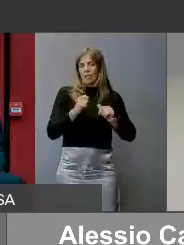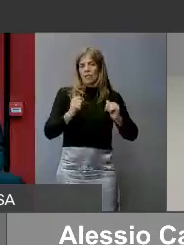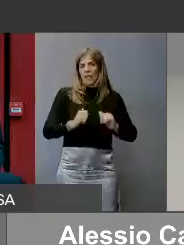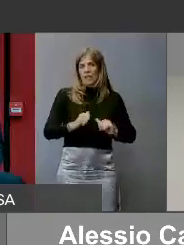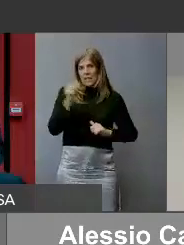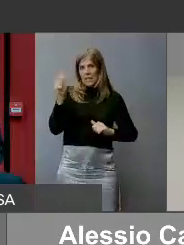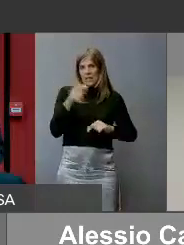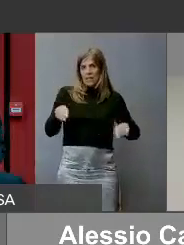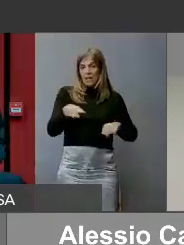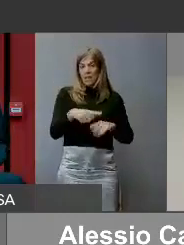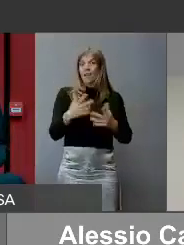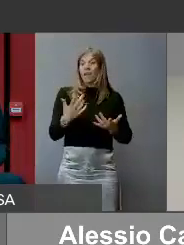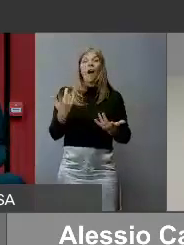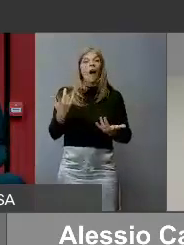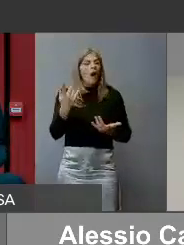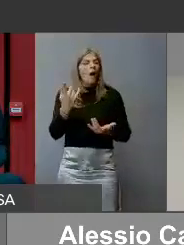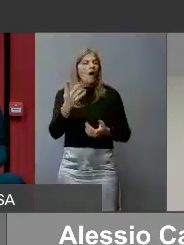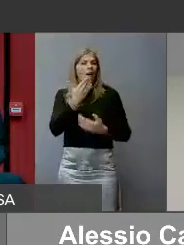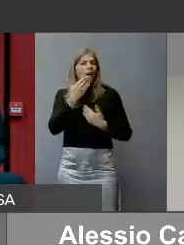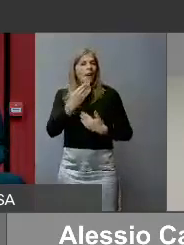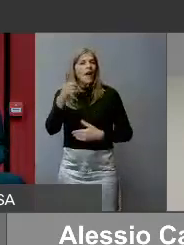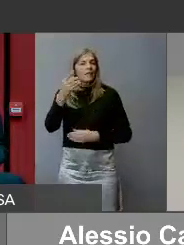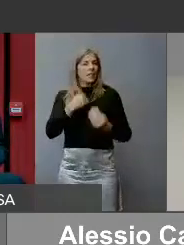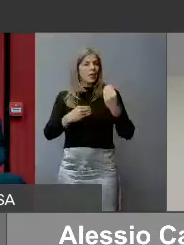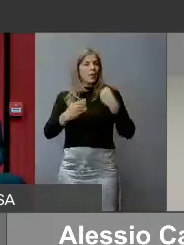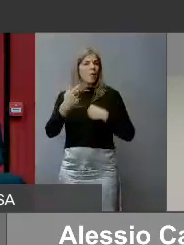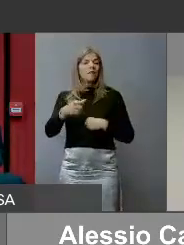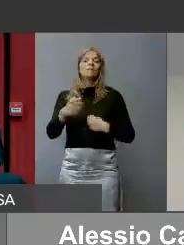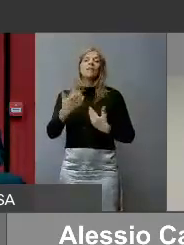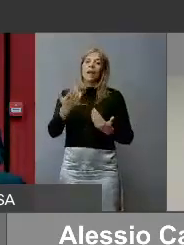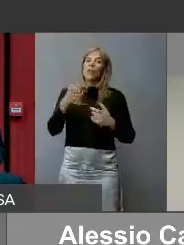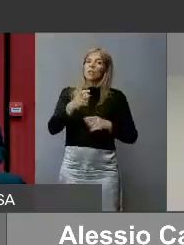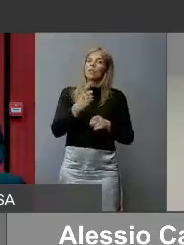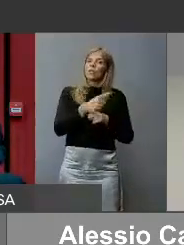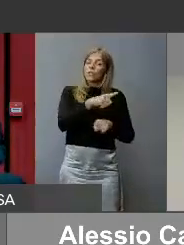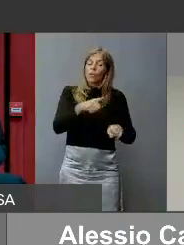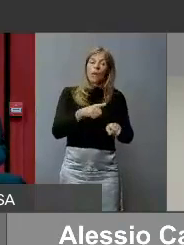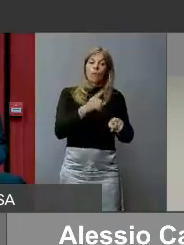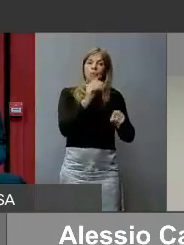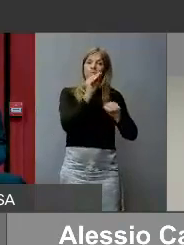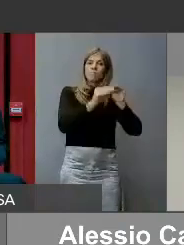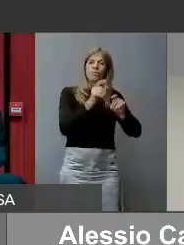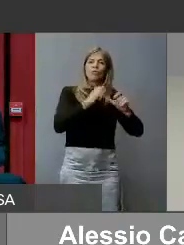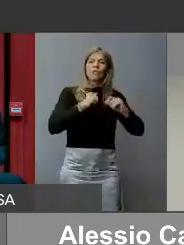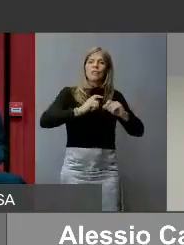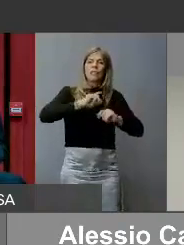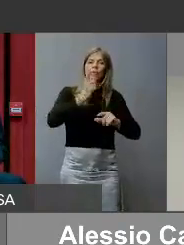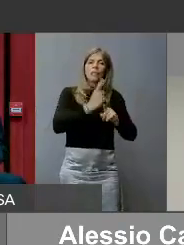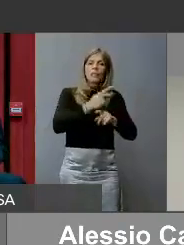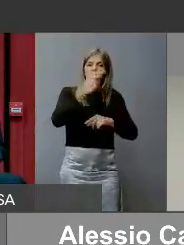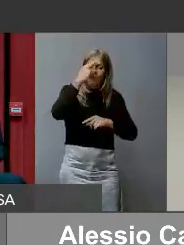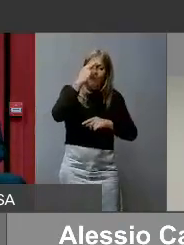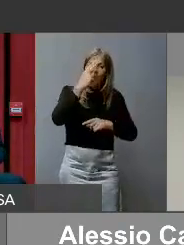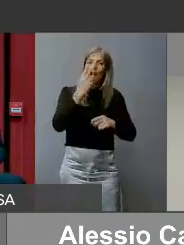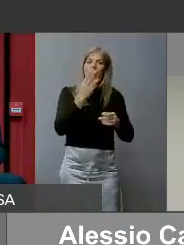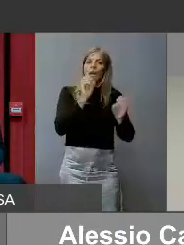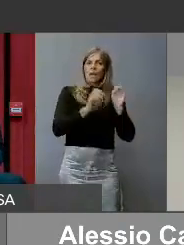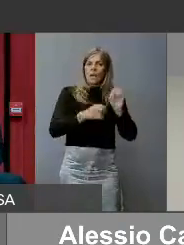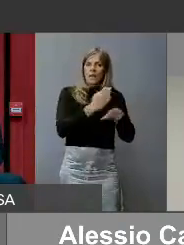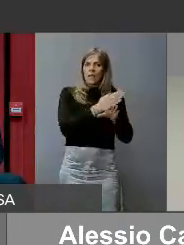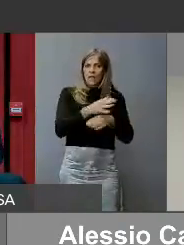volevo perché dobbiamo ricordare tutti i cittadini che la differenziata va fatta e meno e quando